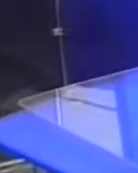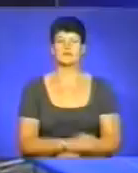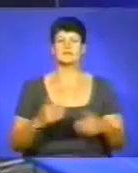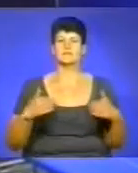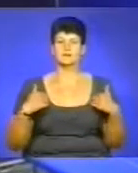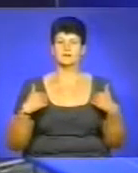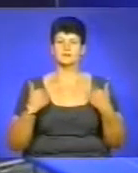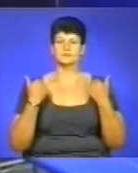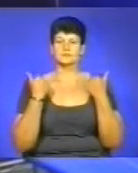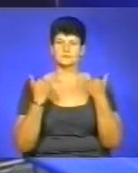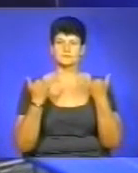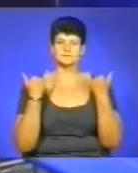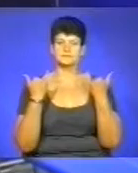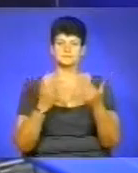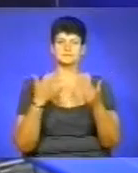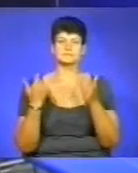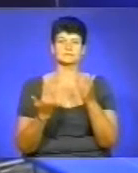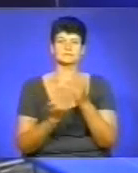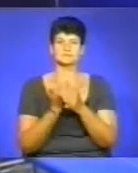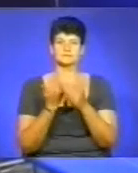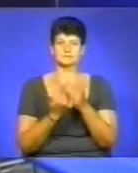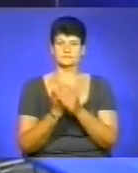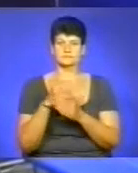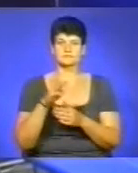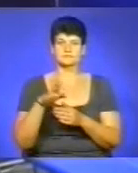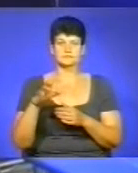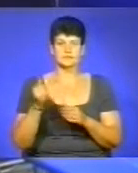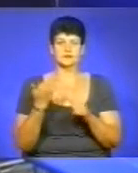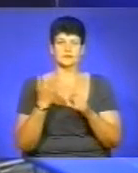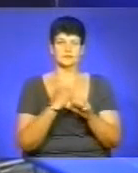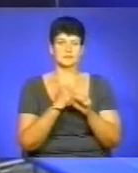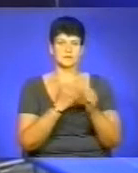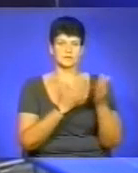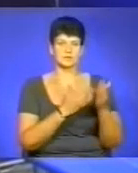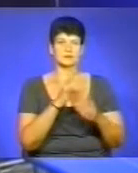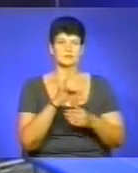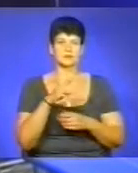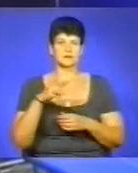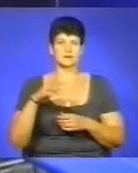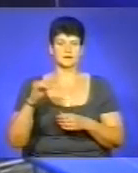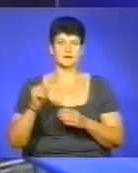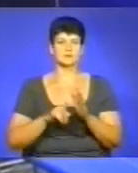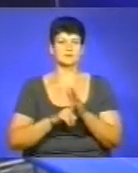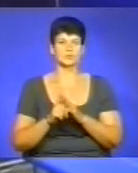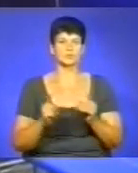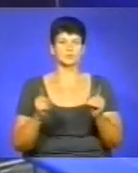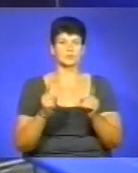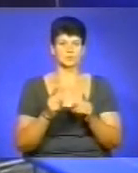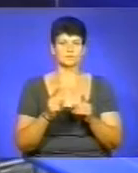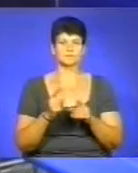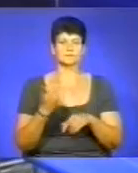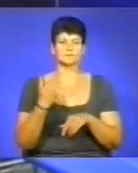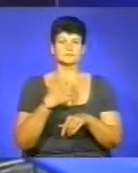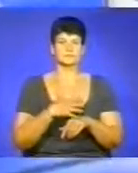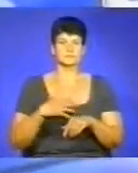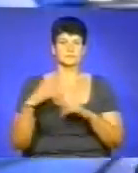Вітаю вас в ефірі інформаційний випуск «Вісті ТТБ». В студії для вас працюю я, ведуча Наталя Михайлієва. І спочатку коротко про найактуальніші події